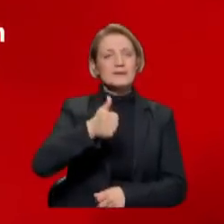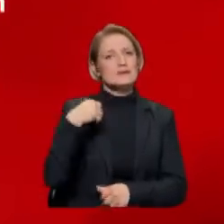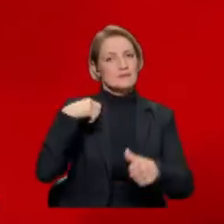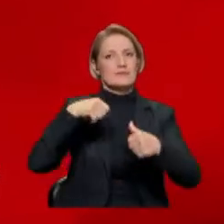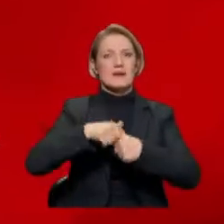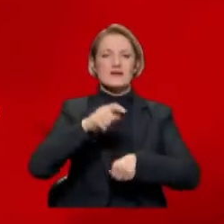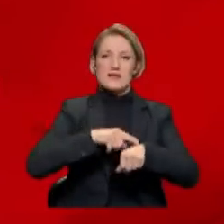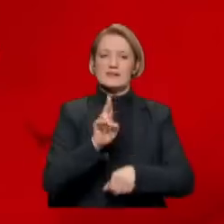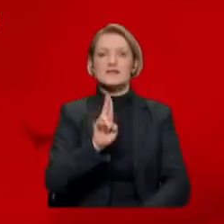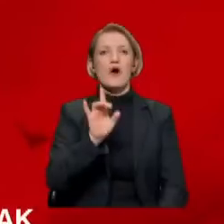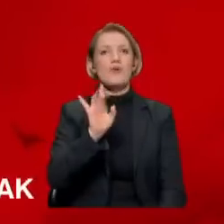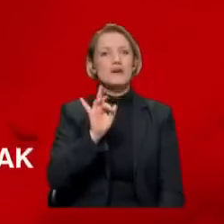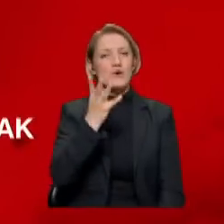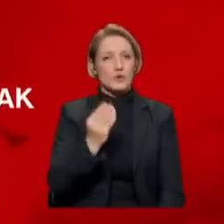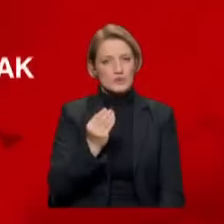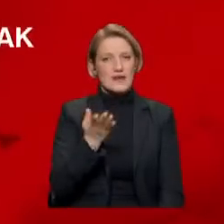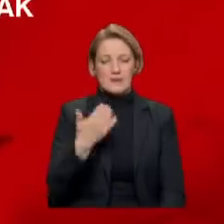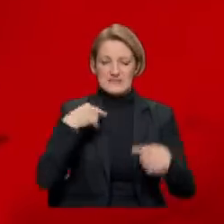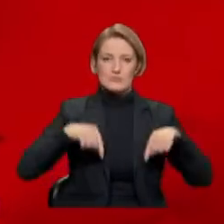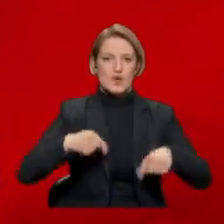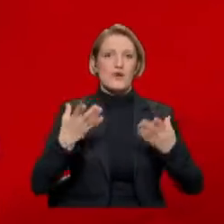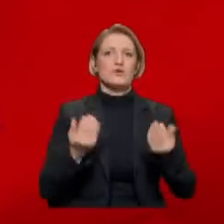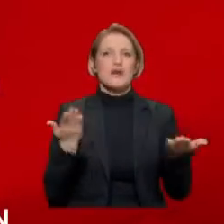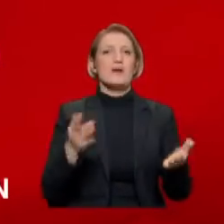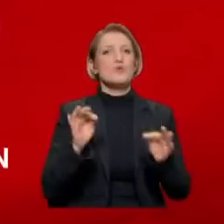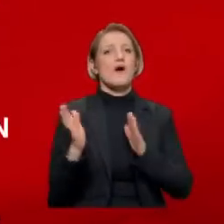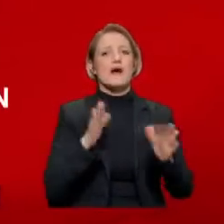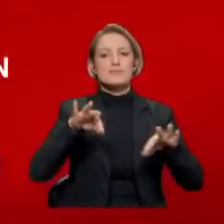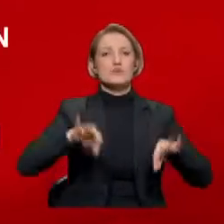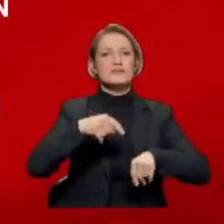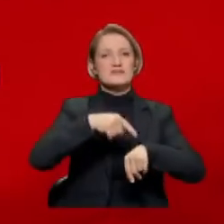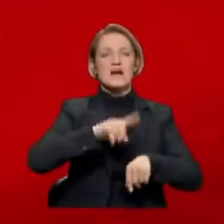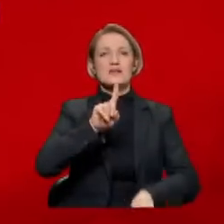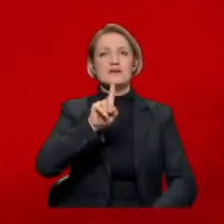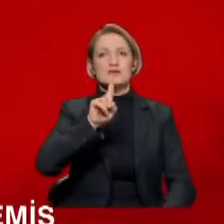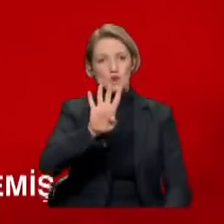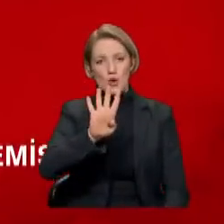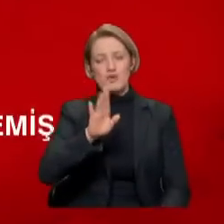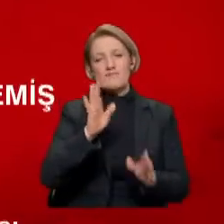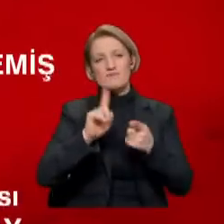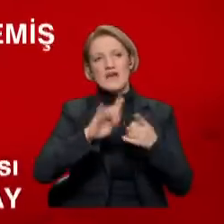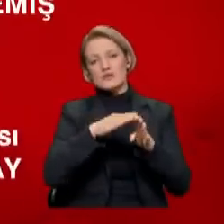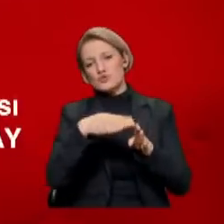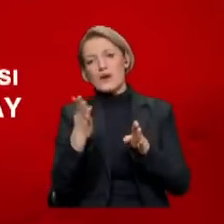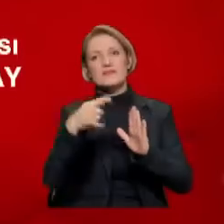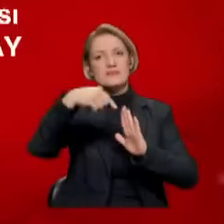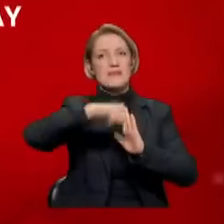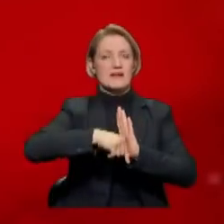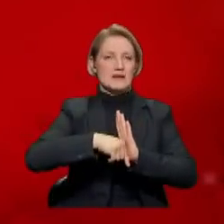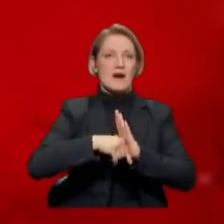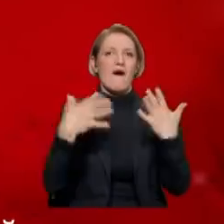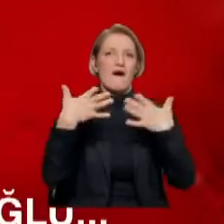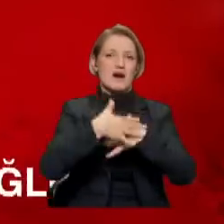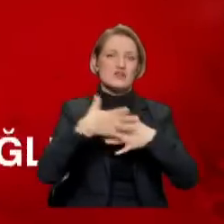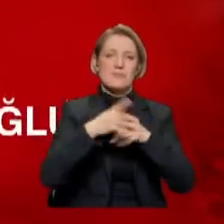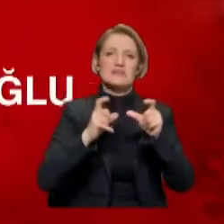yine saatler 7.15'i gösterdiğinde biz burada olacağız. Bu arada bugün saat 16 ve sonrasında detaylar